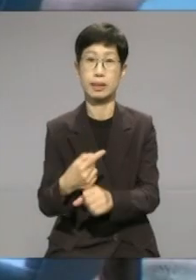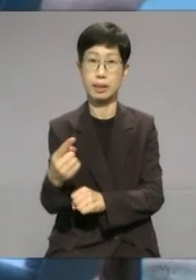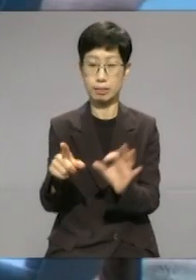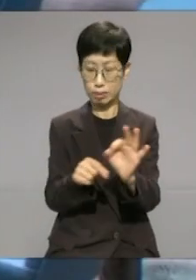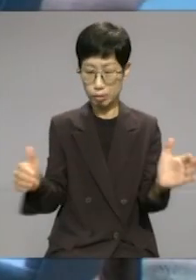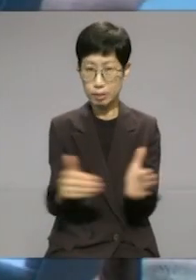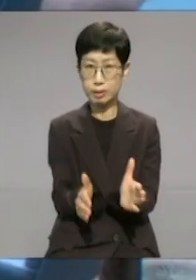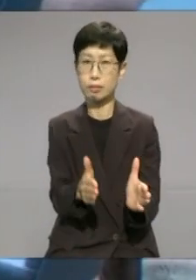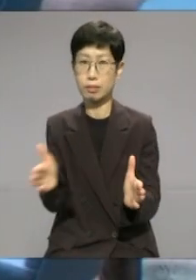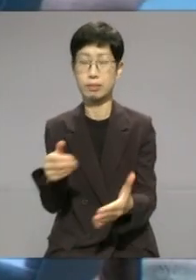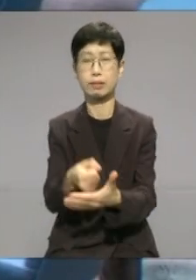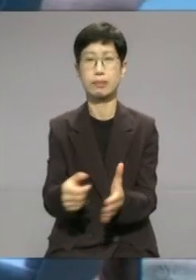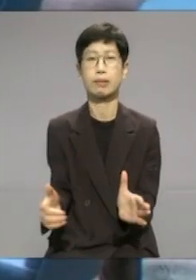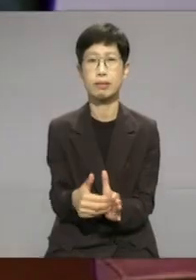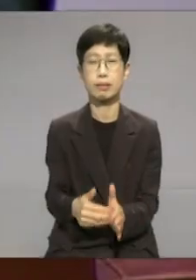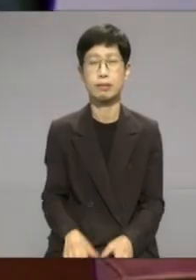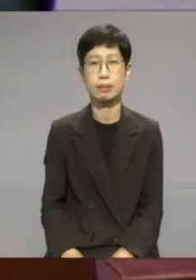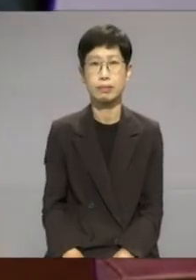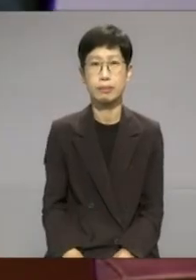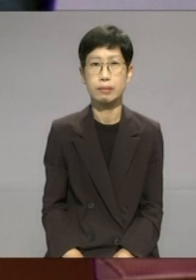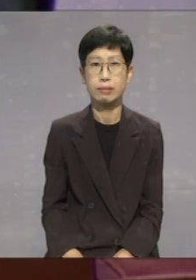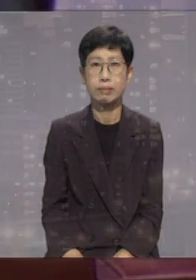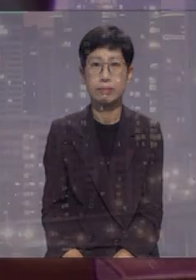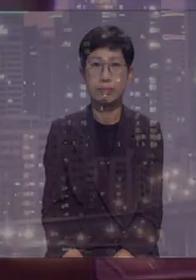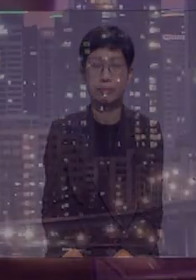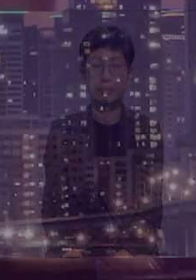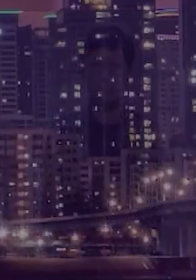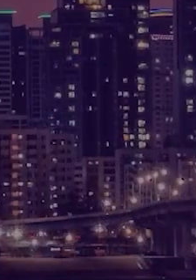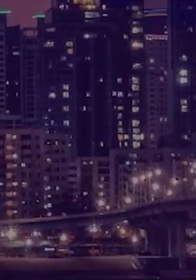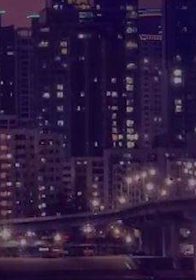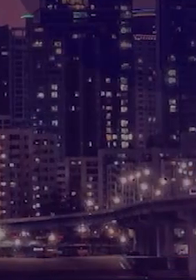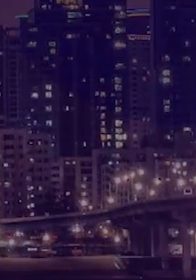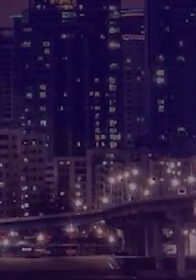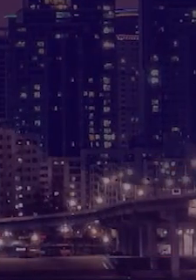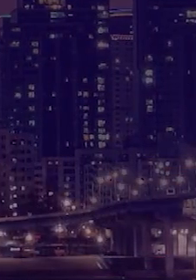10월까지 연장하기로 했습니다. 월드뉴스 김준우입니다.